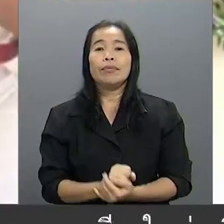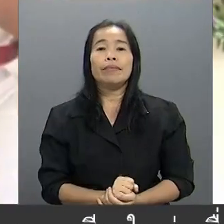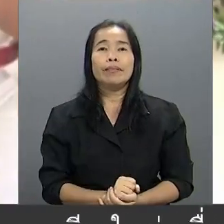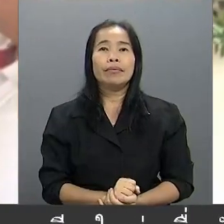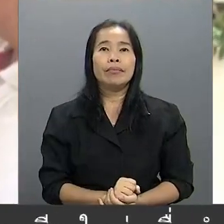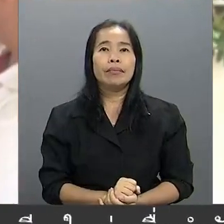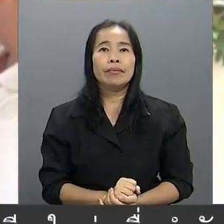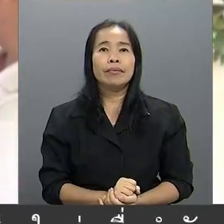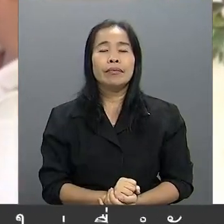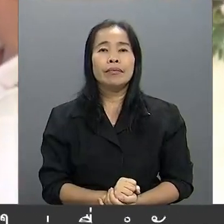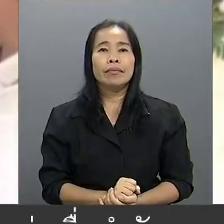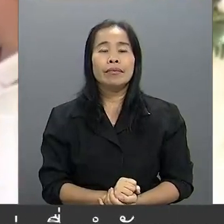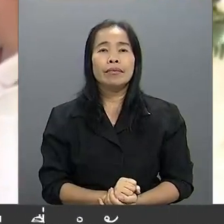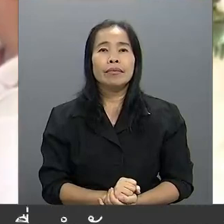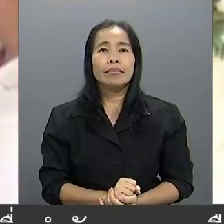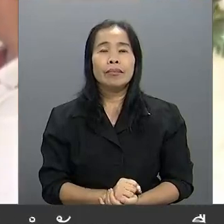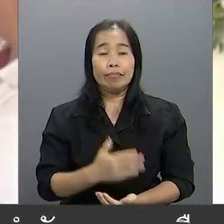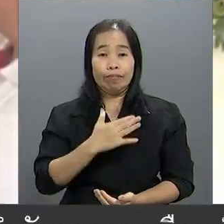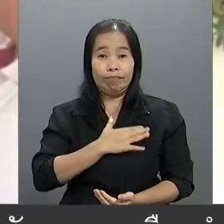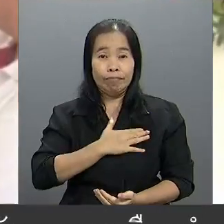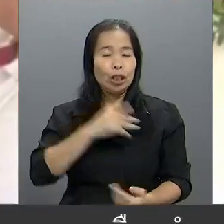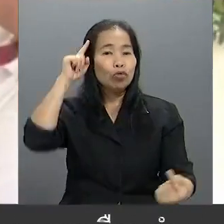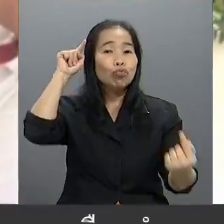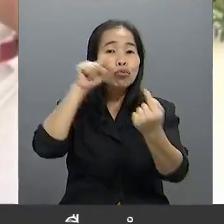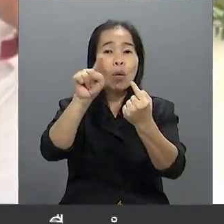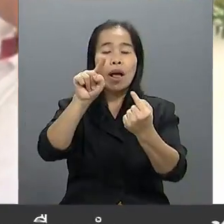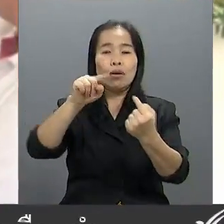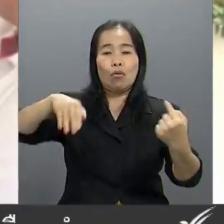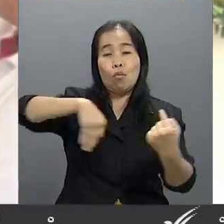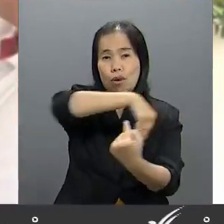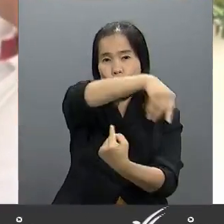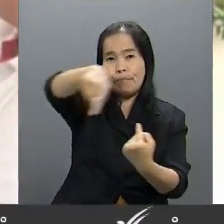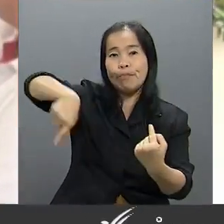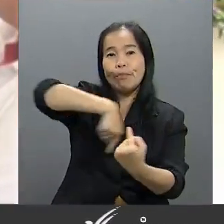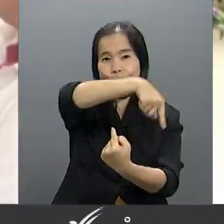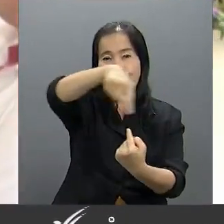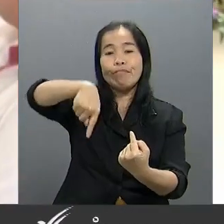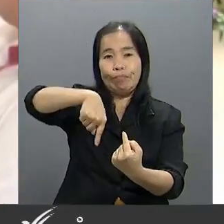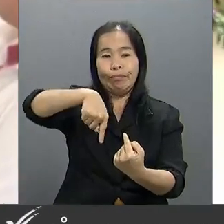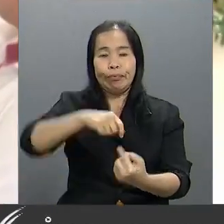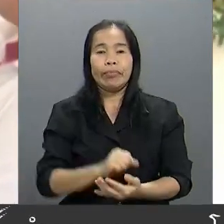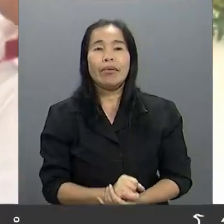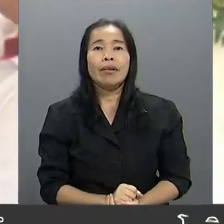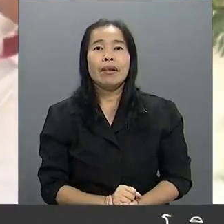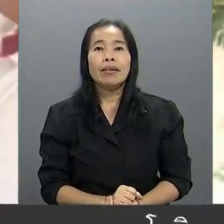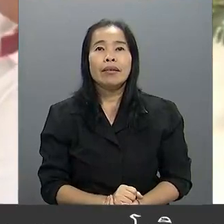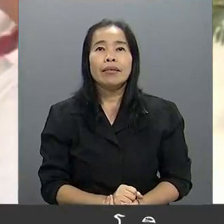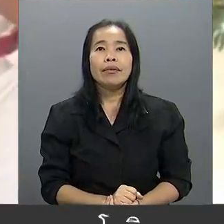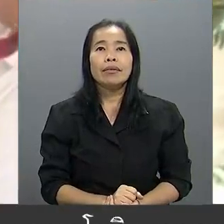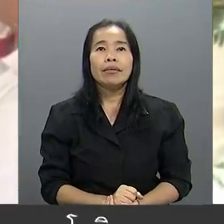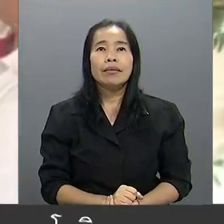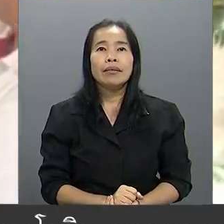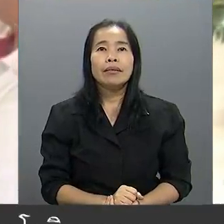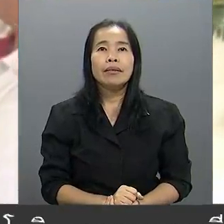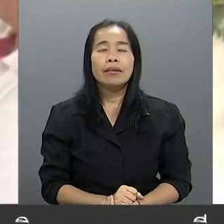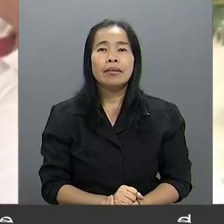เราเน้นในเรื่องสิ่งแวดล้อมการเอาเรื่องน้ำยาเอ็นขย